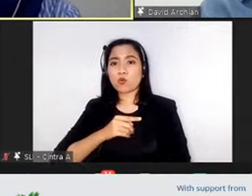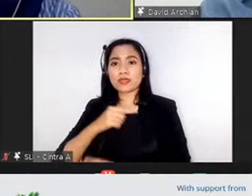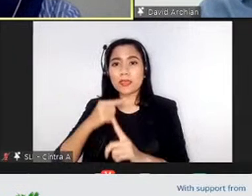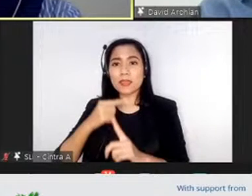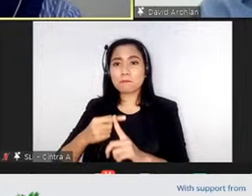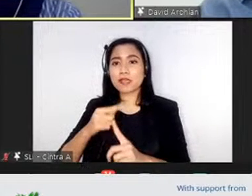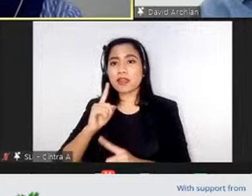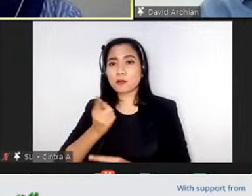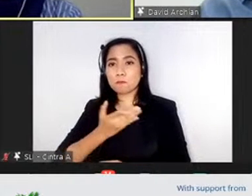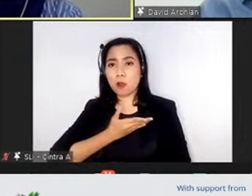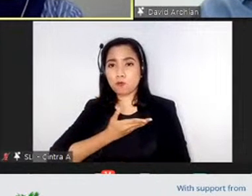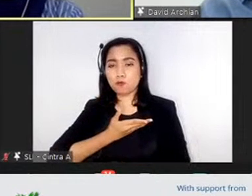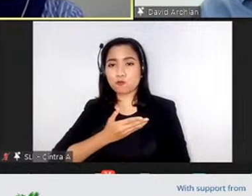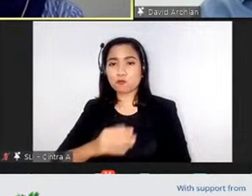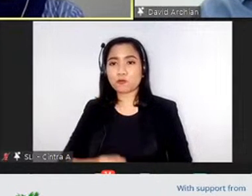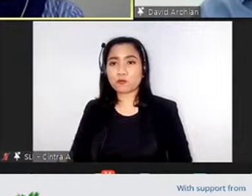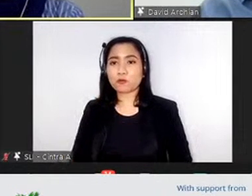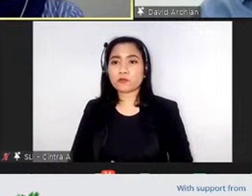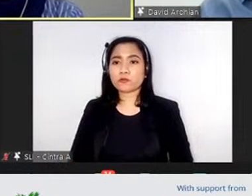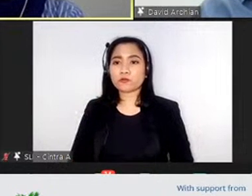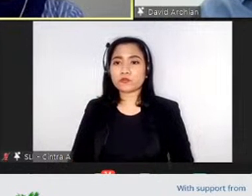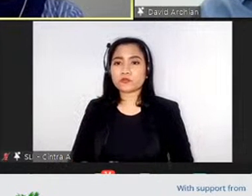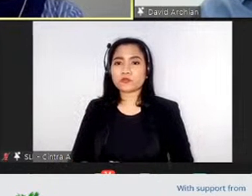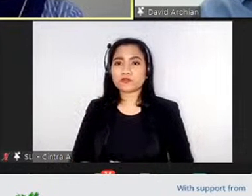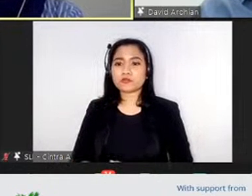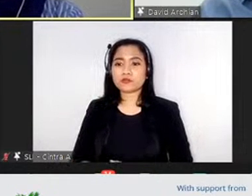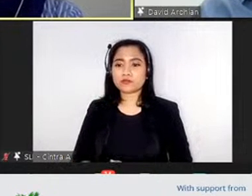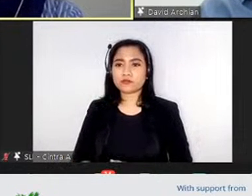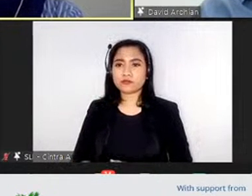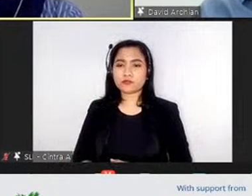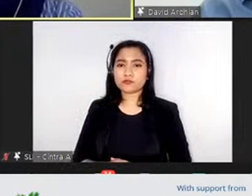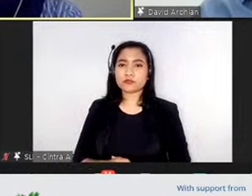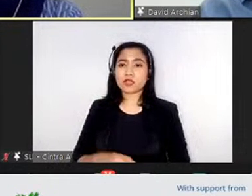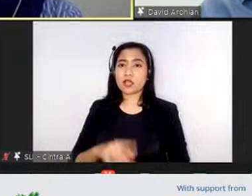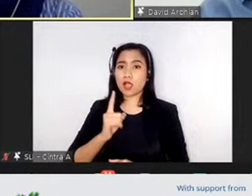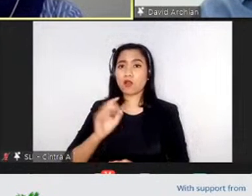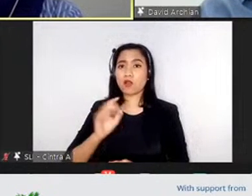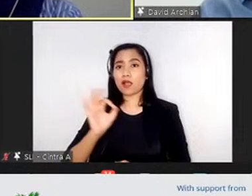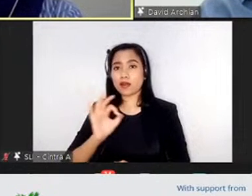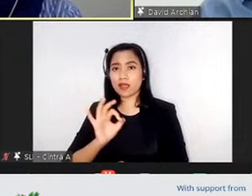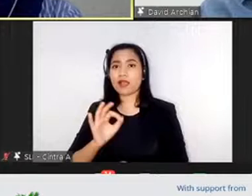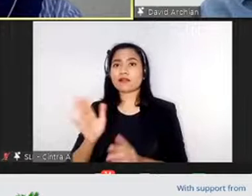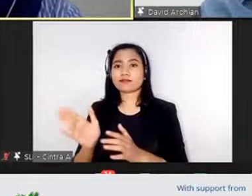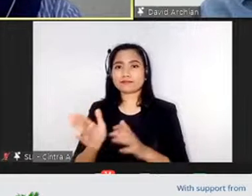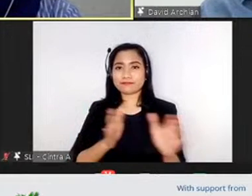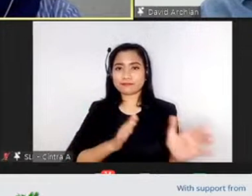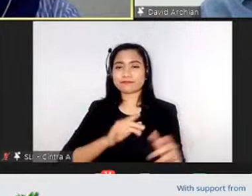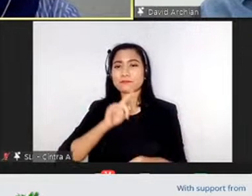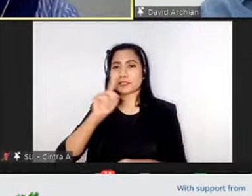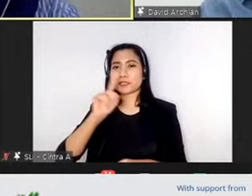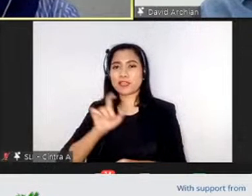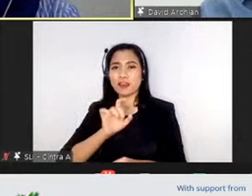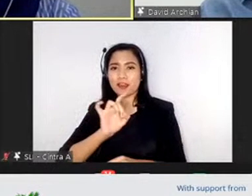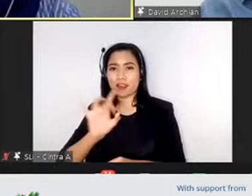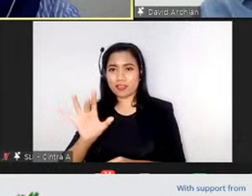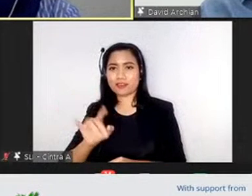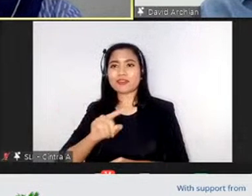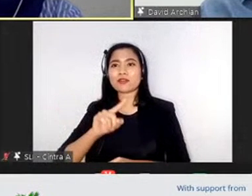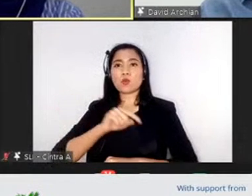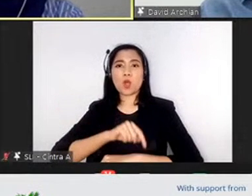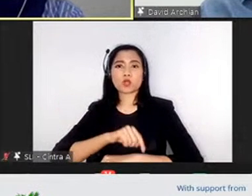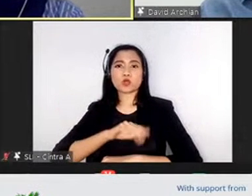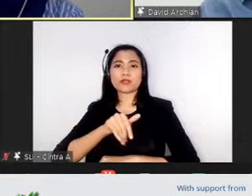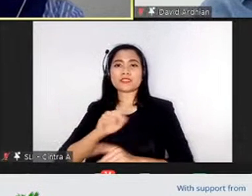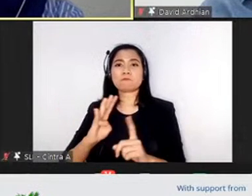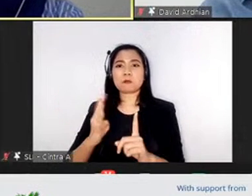jawaban dari Bang David tadi kalau tidak saya akan beralih ke pertanyaan berikutnya kita masih punya waktu sekitar 14